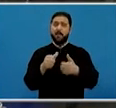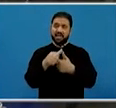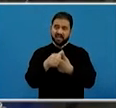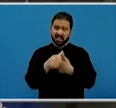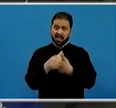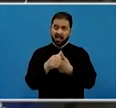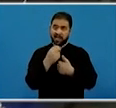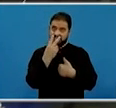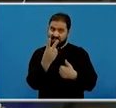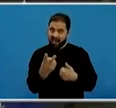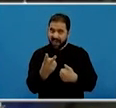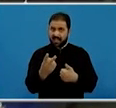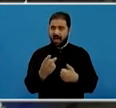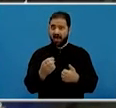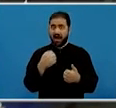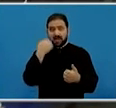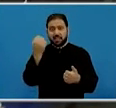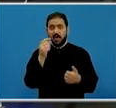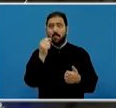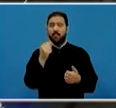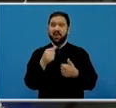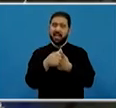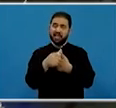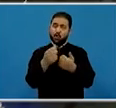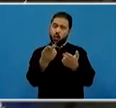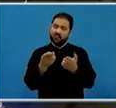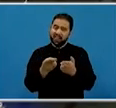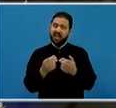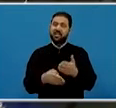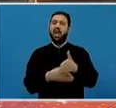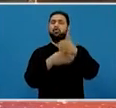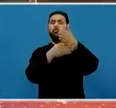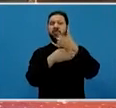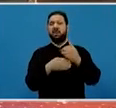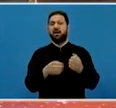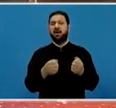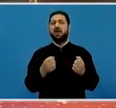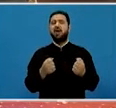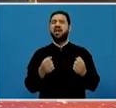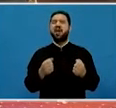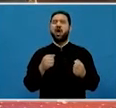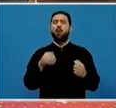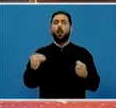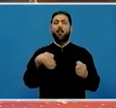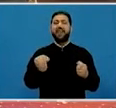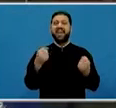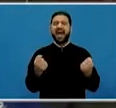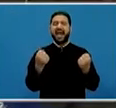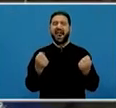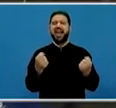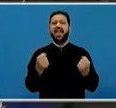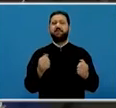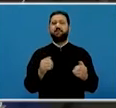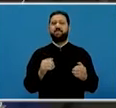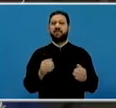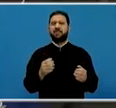manifestă dezinteresat și este foarte importantă pentru a-l ajuta pe cel în cauză care are de depășit o încercare să